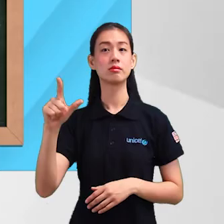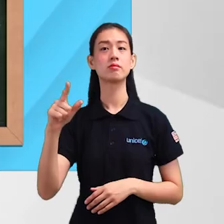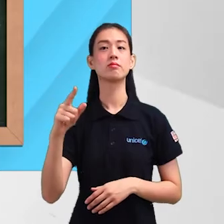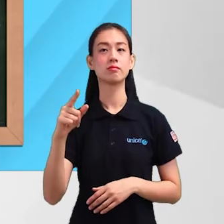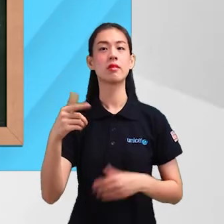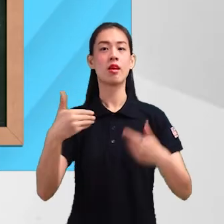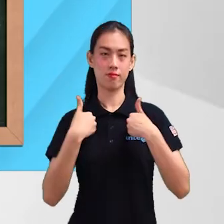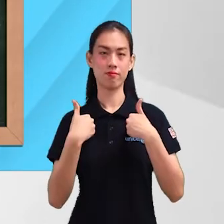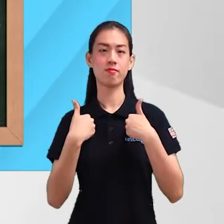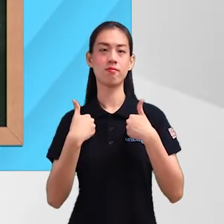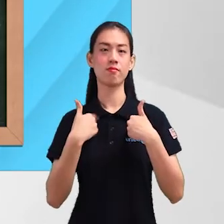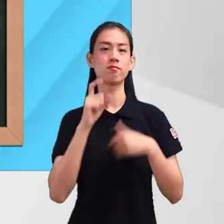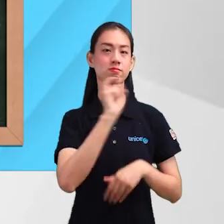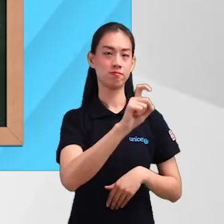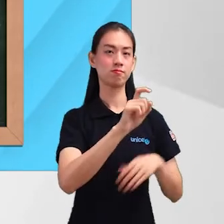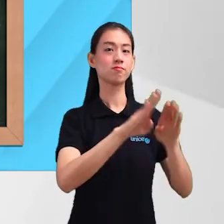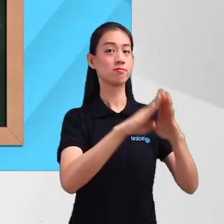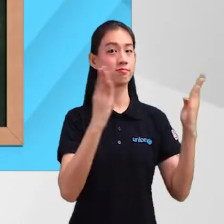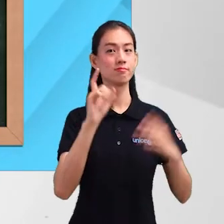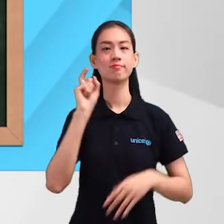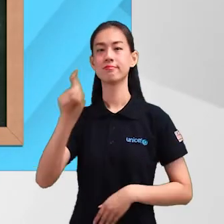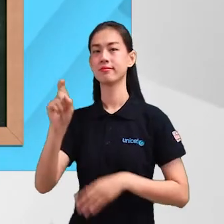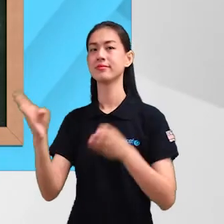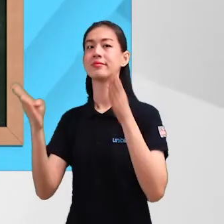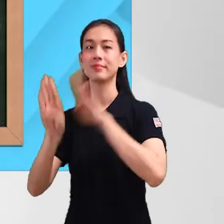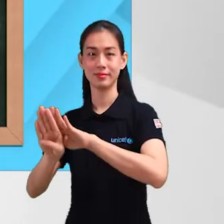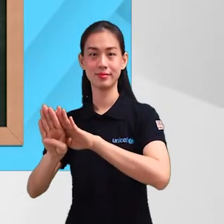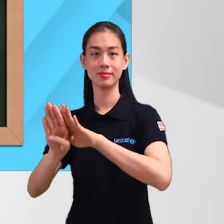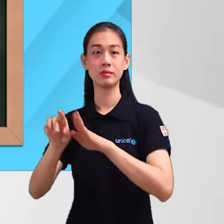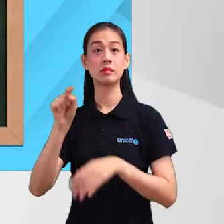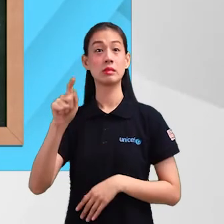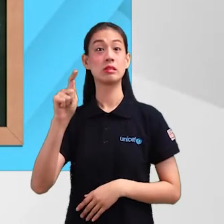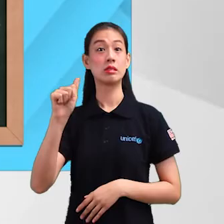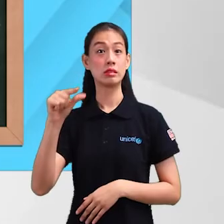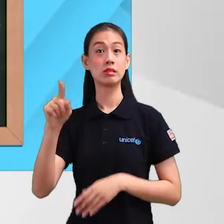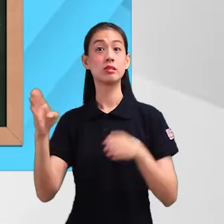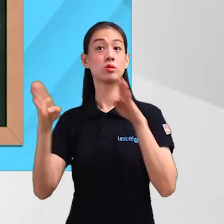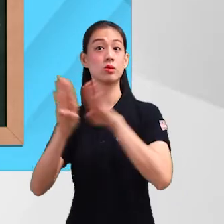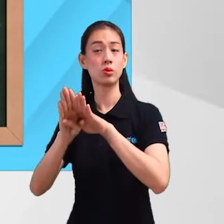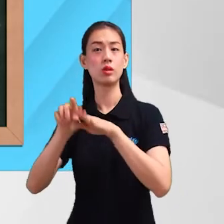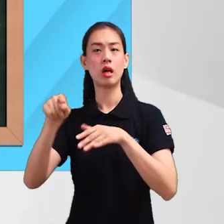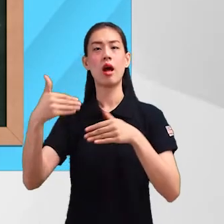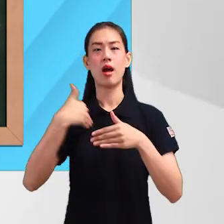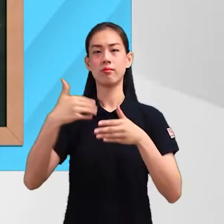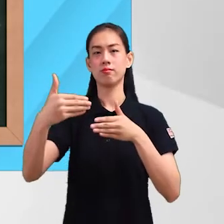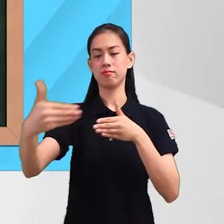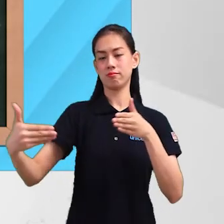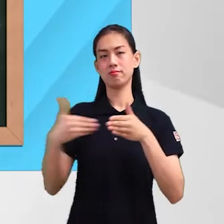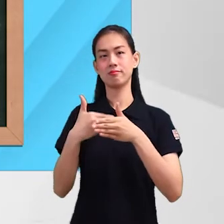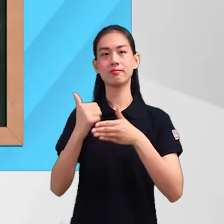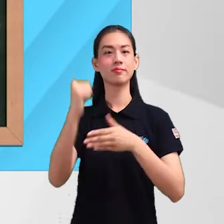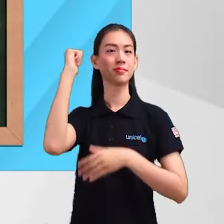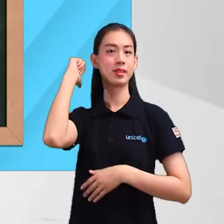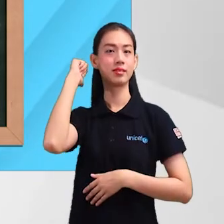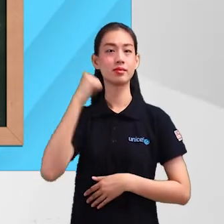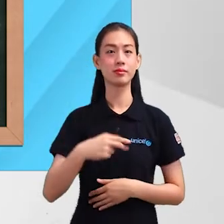Tag HTML sentiasa berpasangan dan mempunyai tag pembuka dan tag penutup. Tag penutup mempunyai backslash atau slash